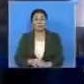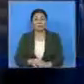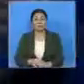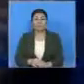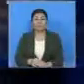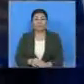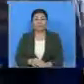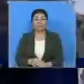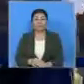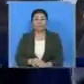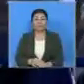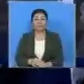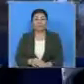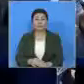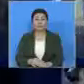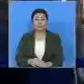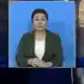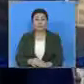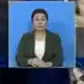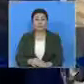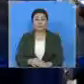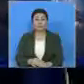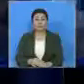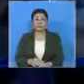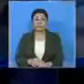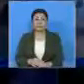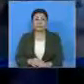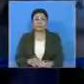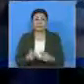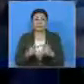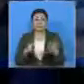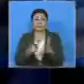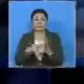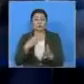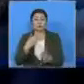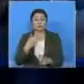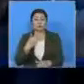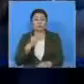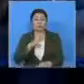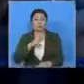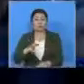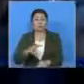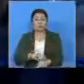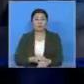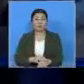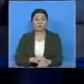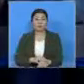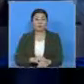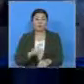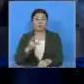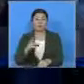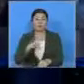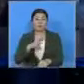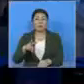Жақсы, дұрыс, керемет шешім. Қанша километр? Негізі мына 8-3 километр. 8-3 километр, 2,5 миллиард